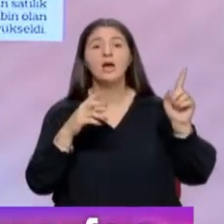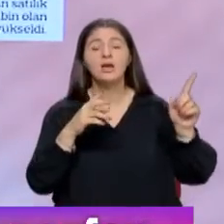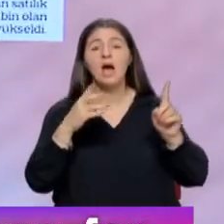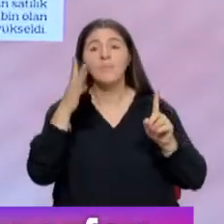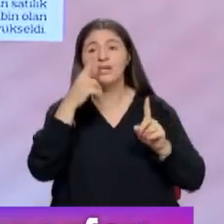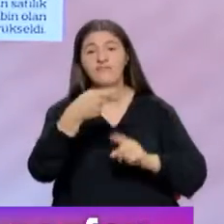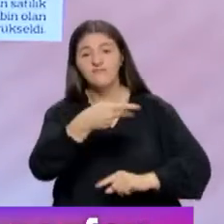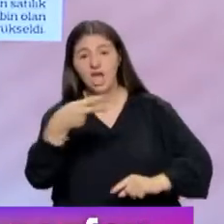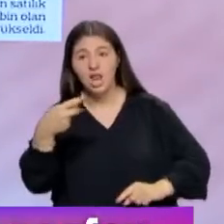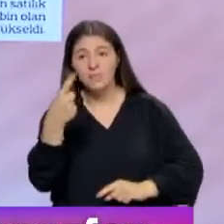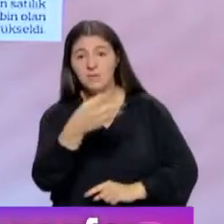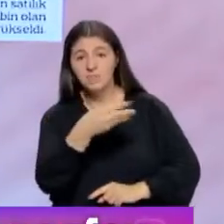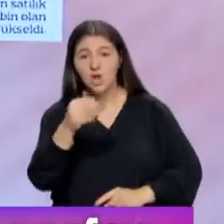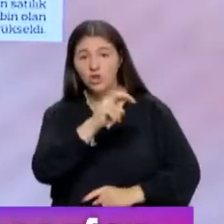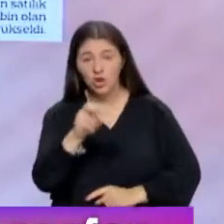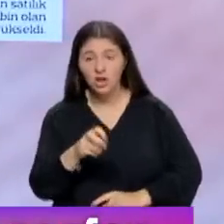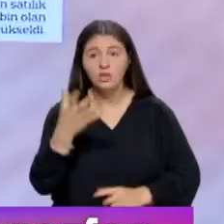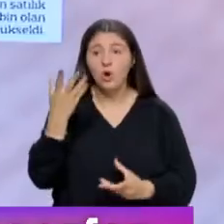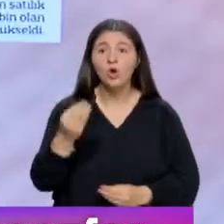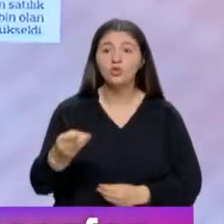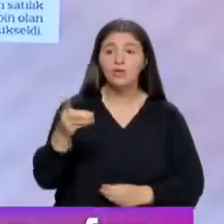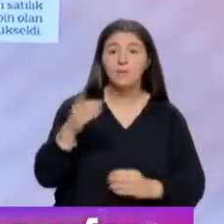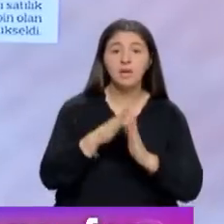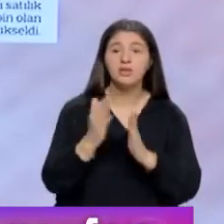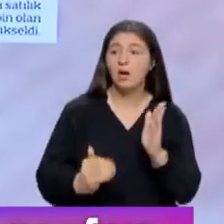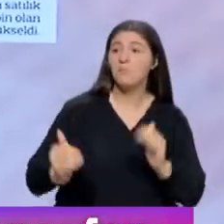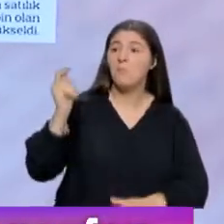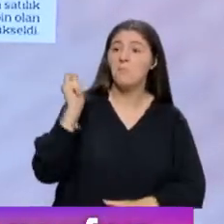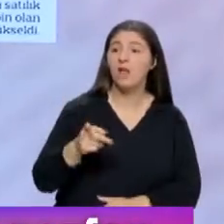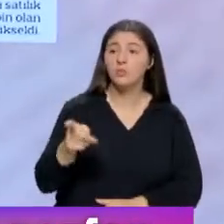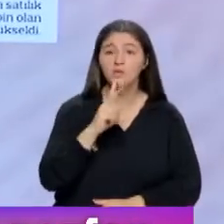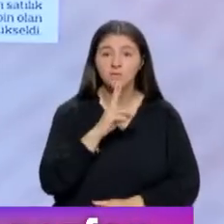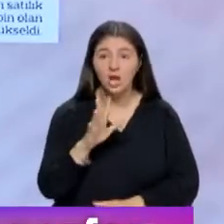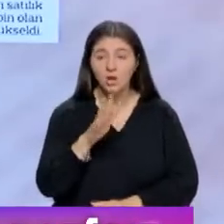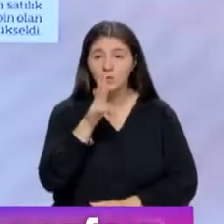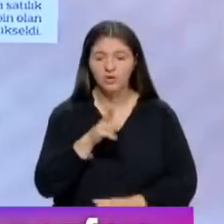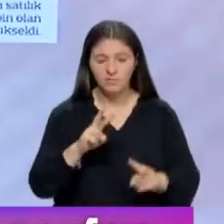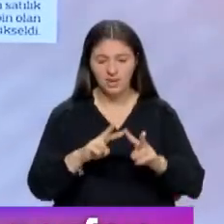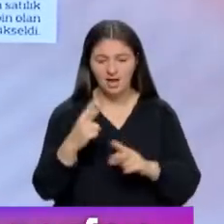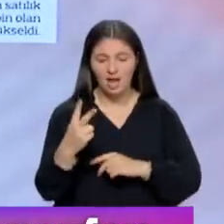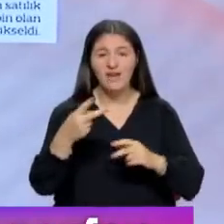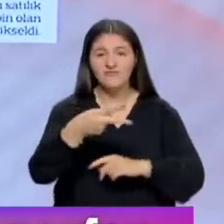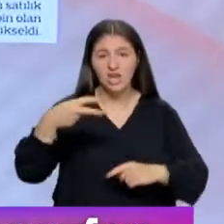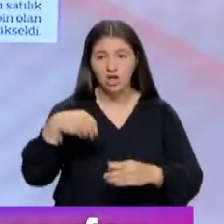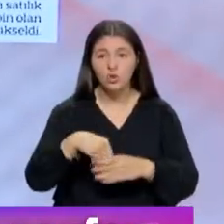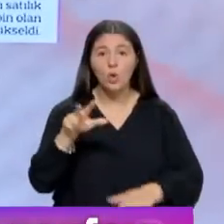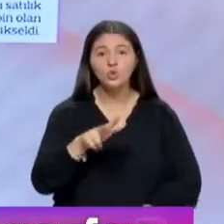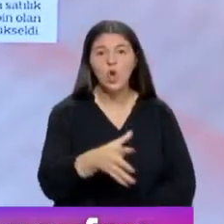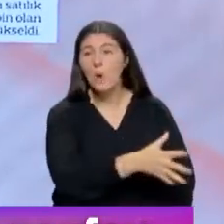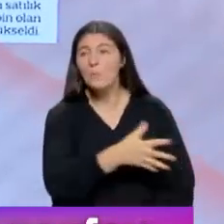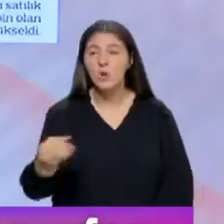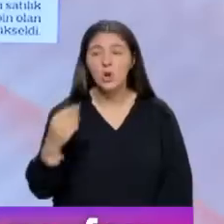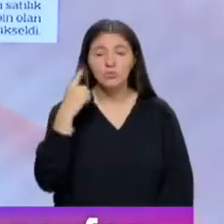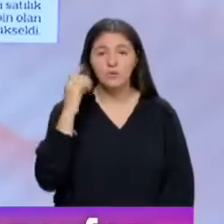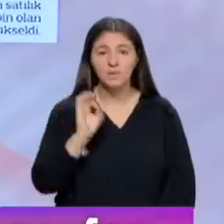1 milyon dolar ne oldu da Mersin'de Miami'nin üzerine çıktı burada 250-300 metrekarelik villa için 30 milyonları